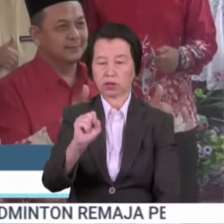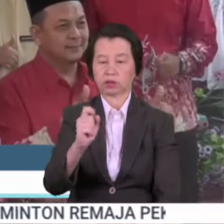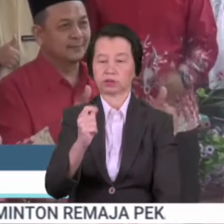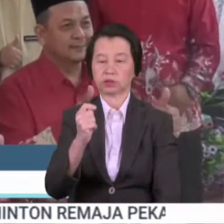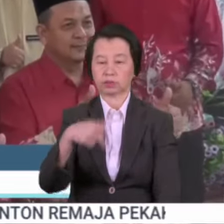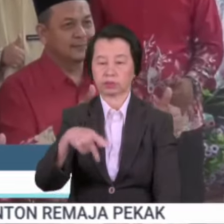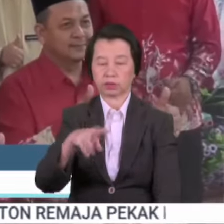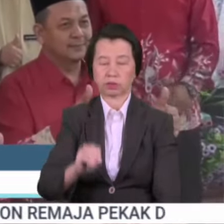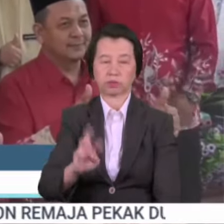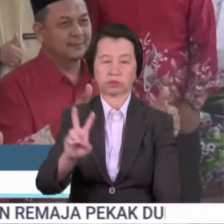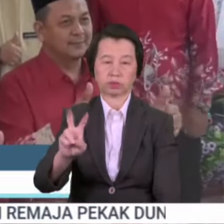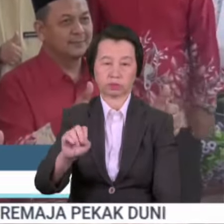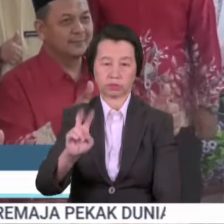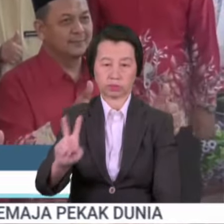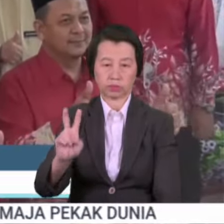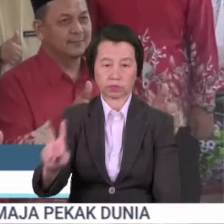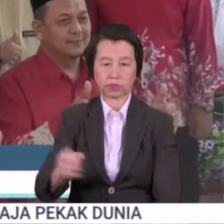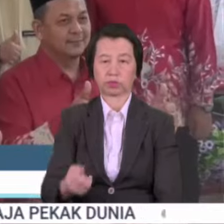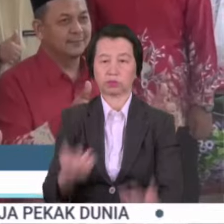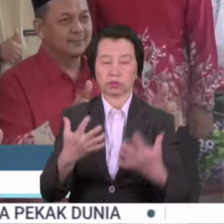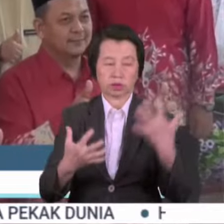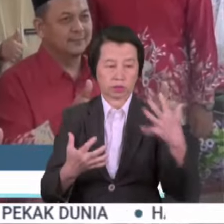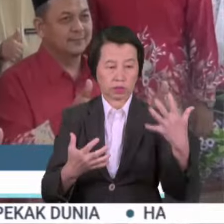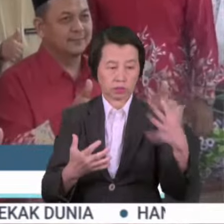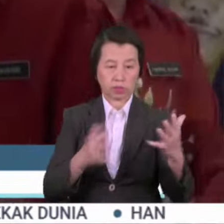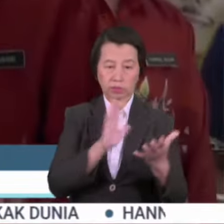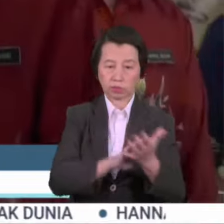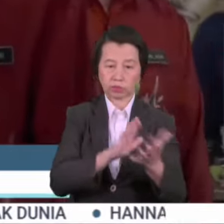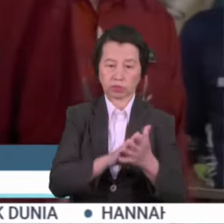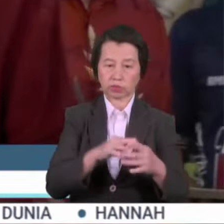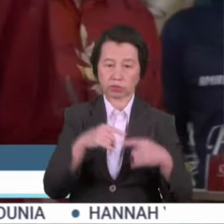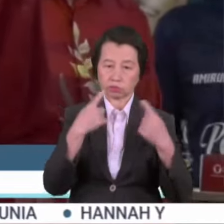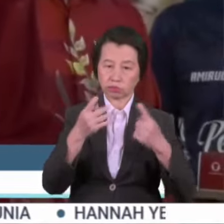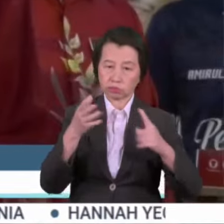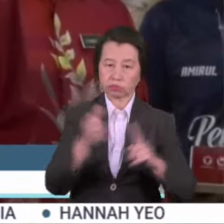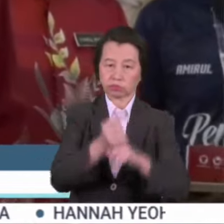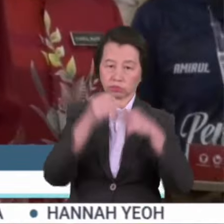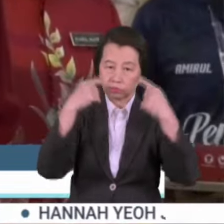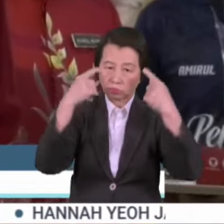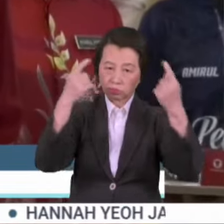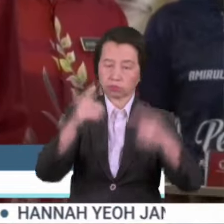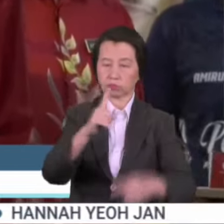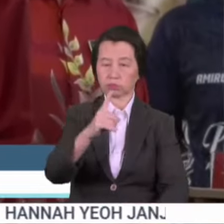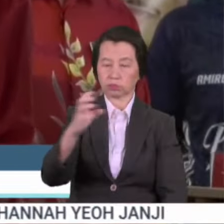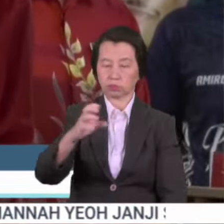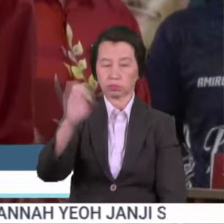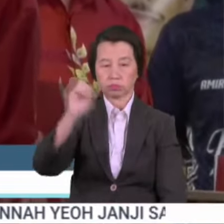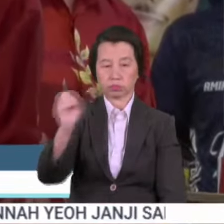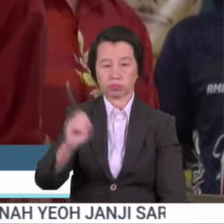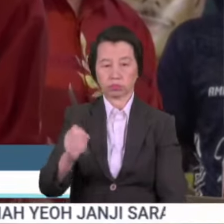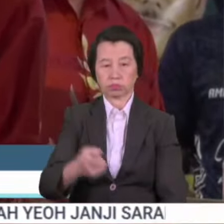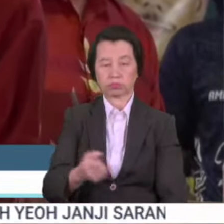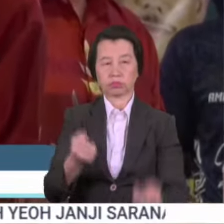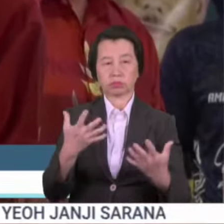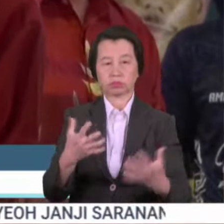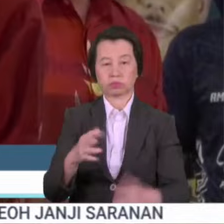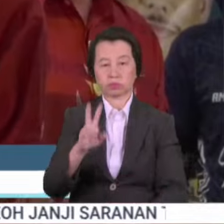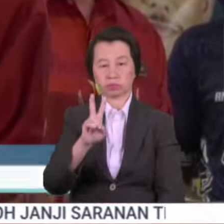STPM 2022. Sebanyak 15 sekolah telah mencapai kelulusan 100% dan daripada